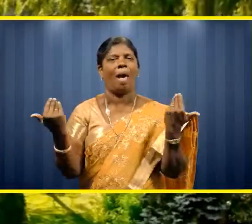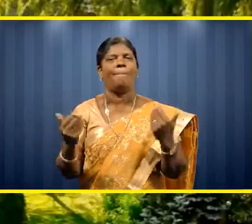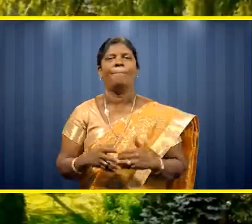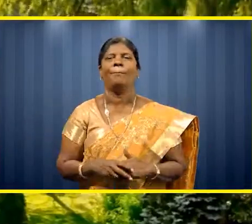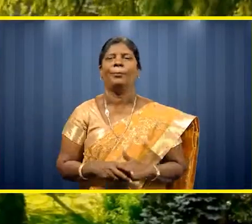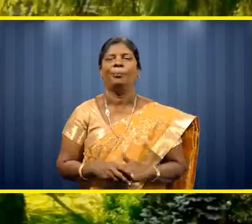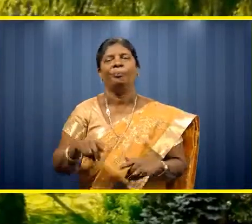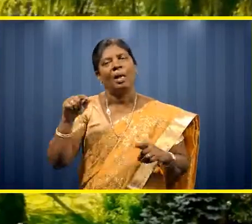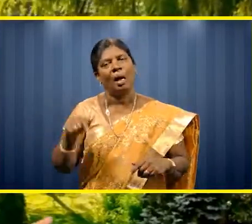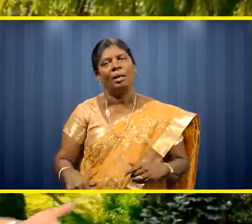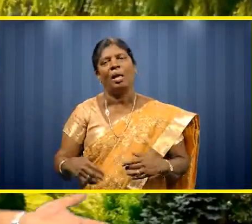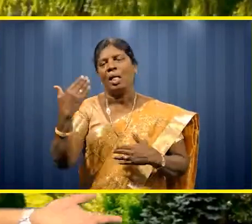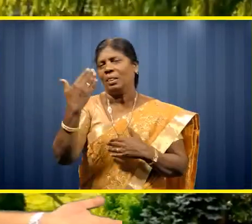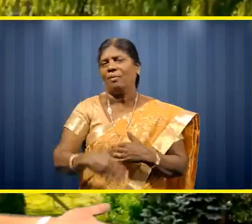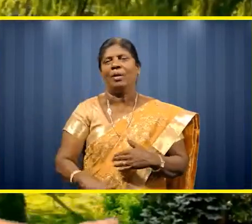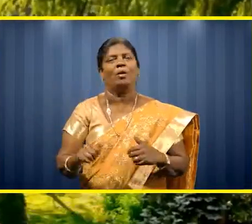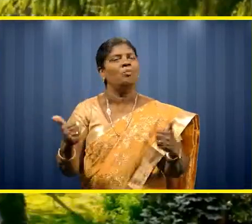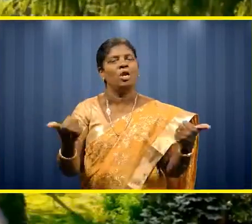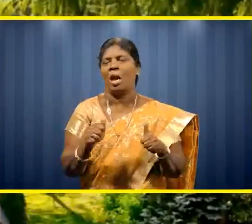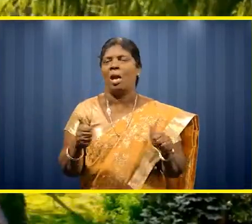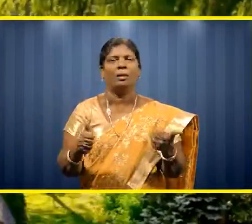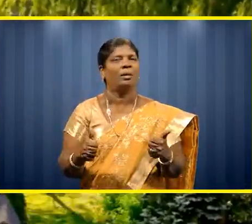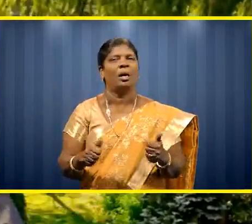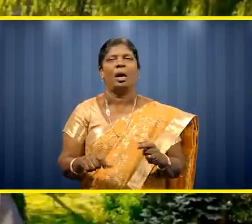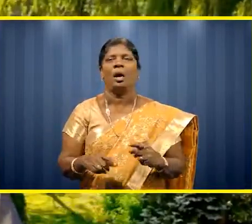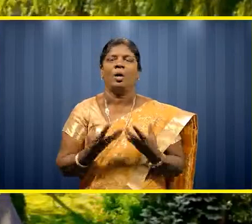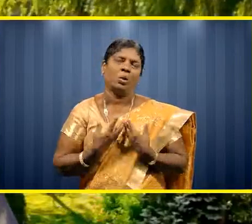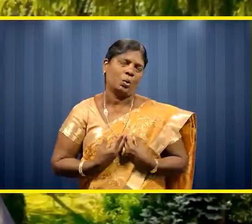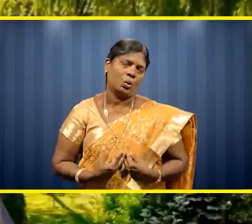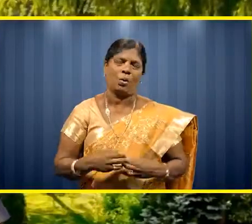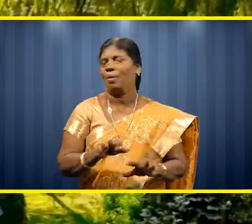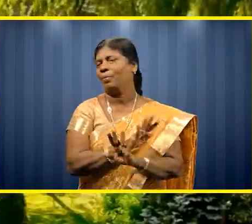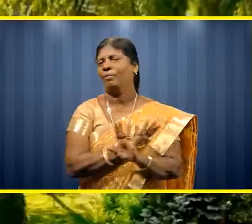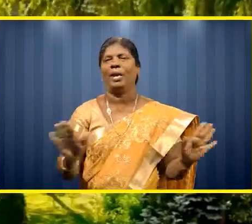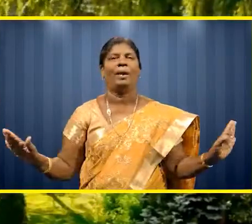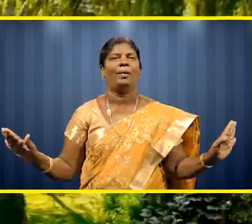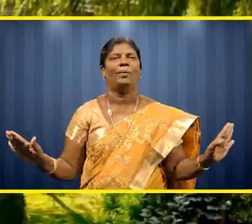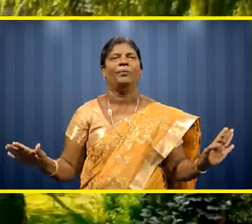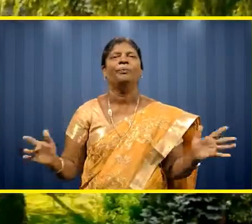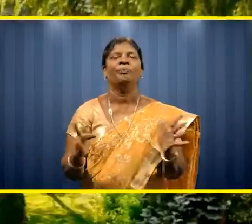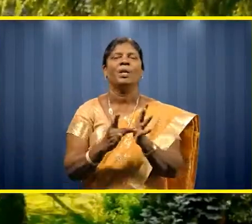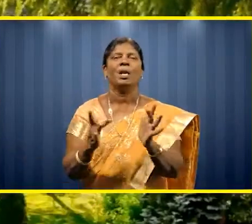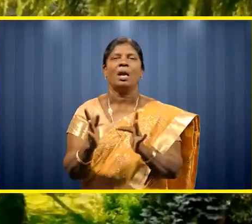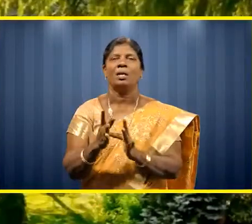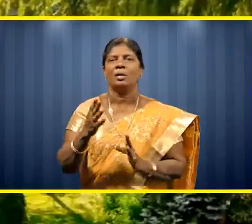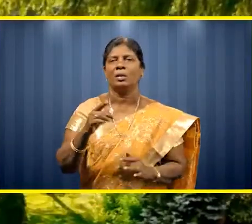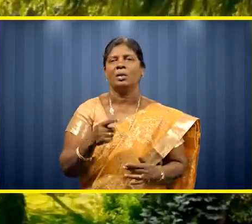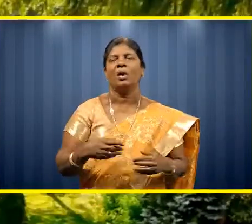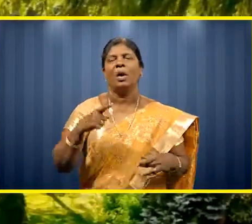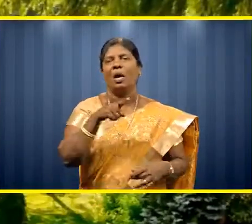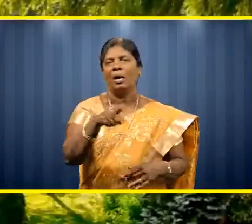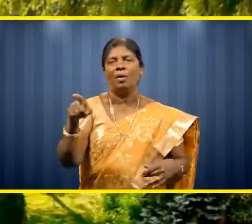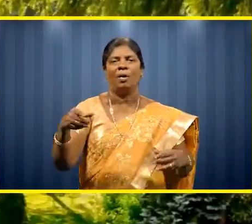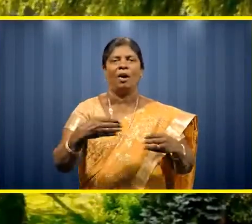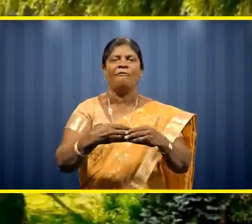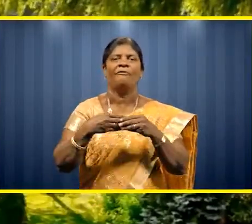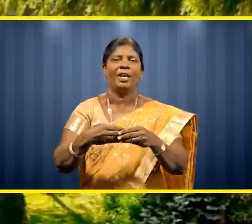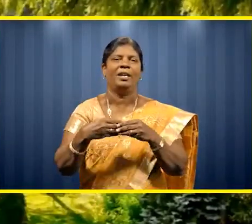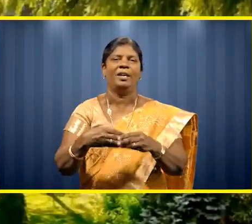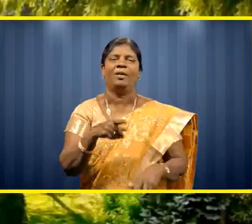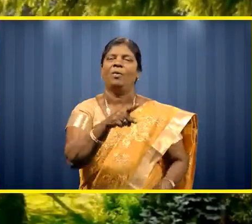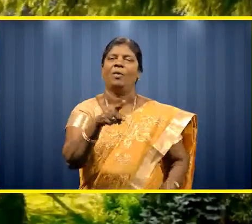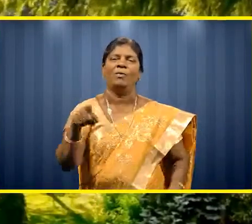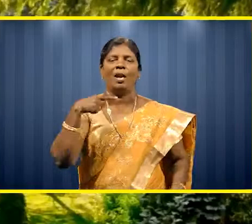நீங்கள் எதிர்கொண்டிருக்கலாம். ஒருவேளை அவைகள் தவிர்க்க முடியாதவைகள். சோர்ந்து போகாதிருங்கள். இயேசு என்கிற